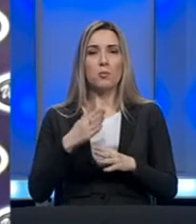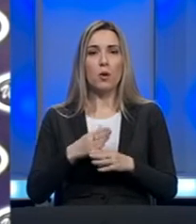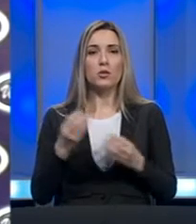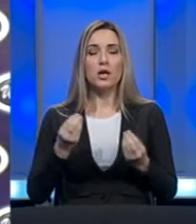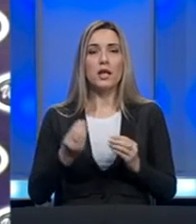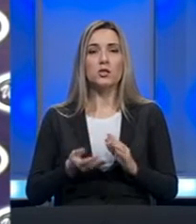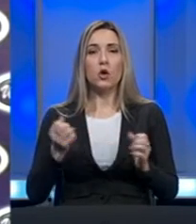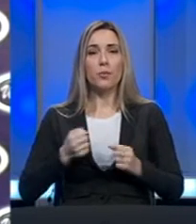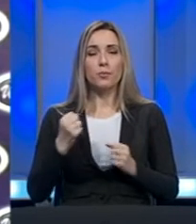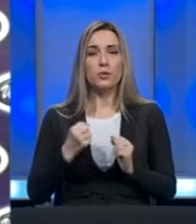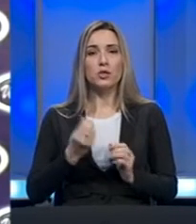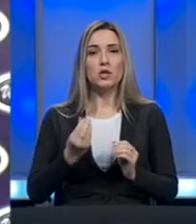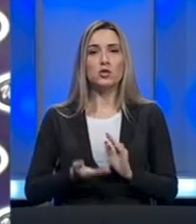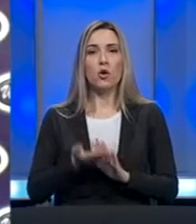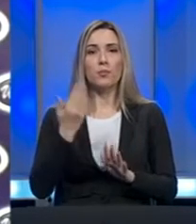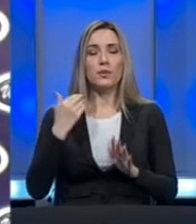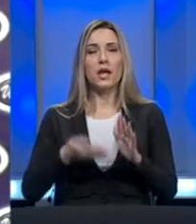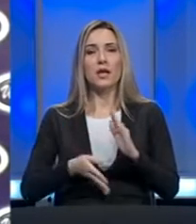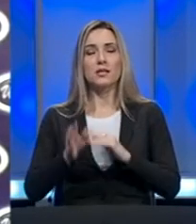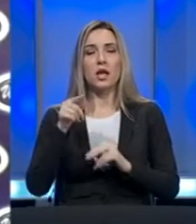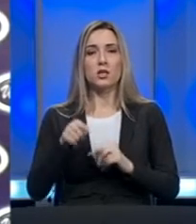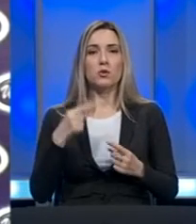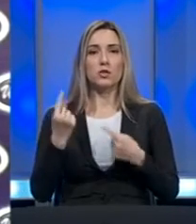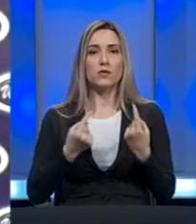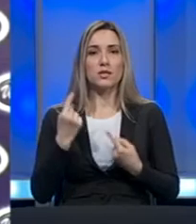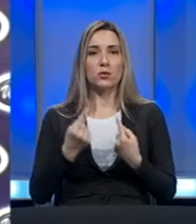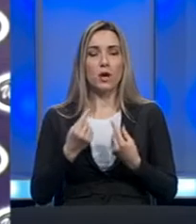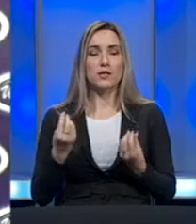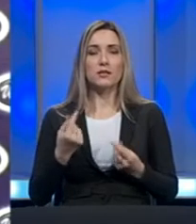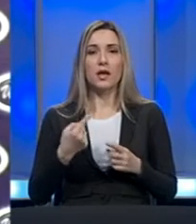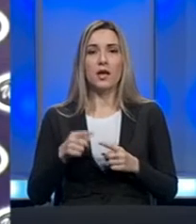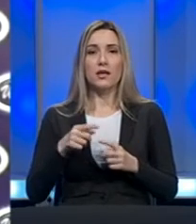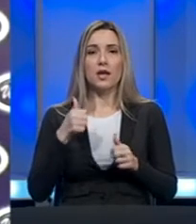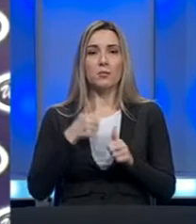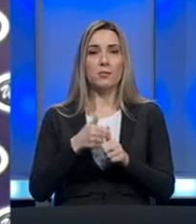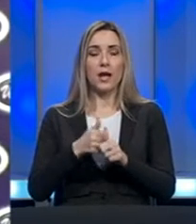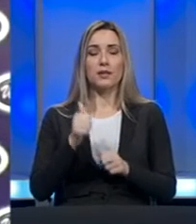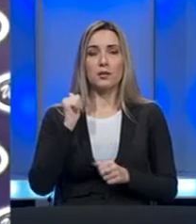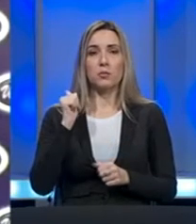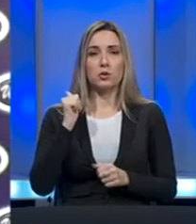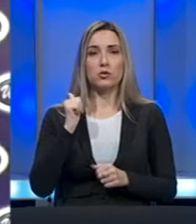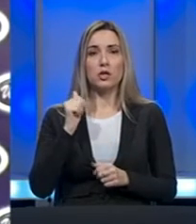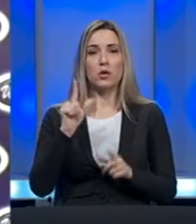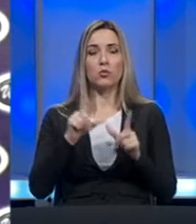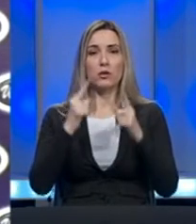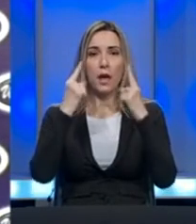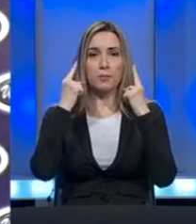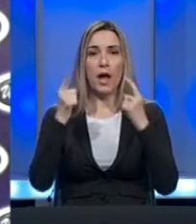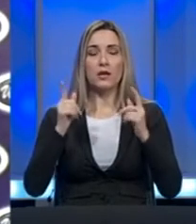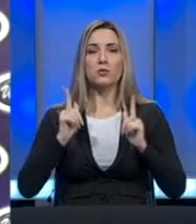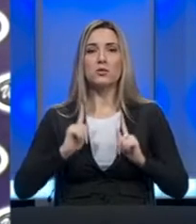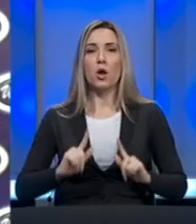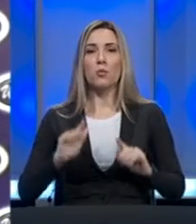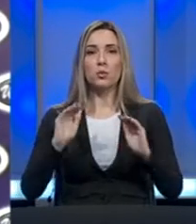što brže i što prije da iziđemo iz ove situacije, jer pratim baš juče, evo, u Japanu su se